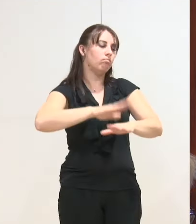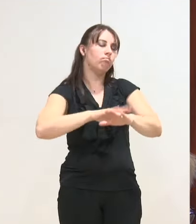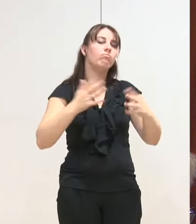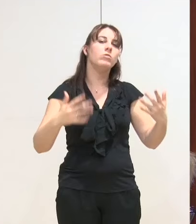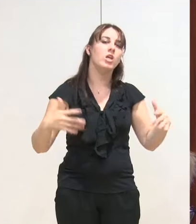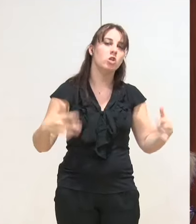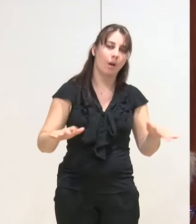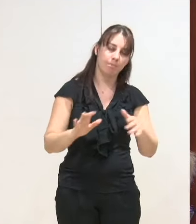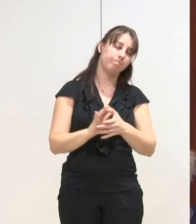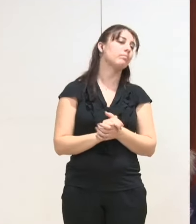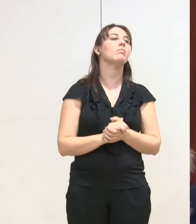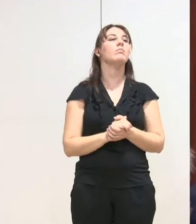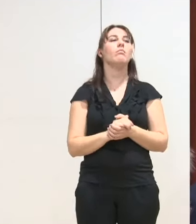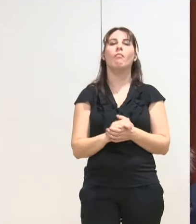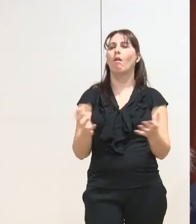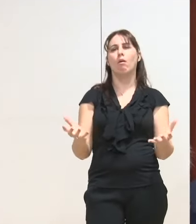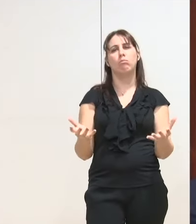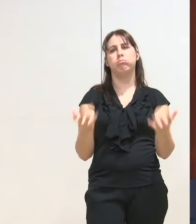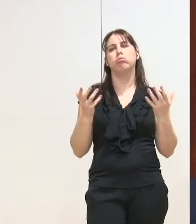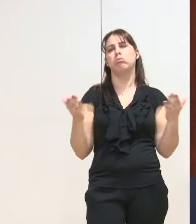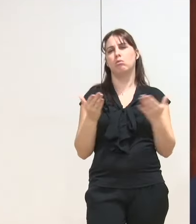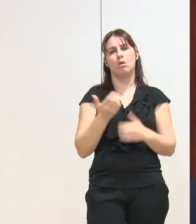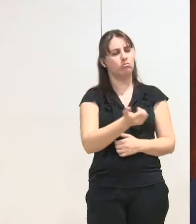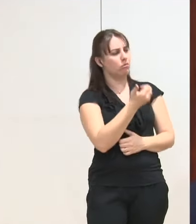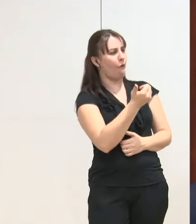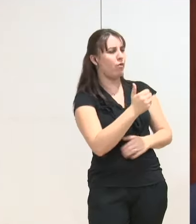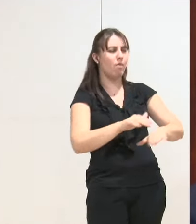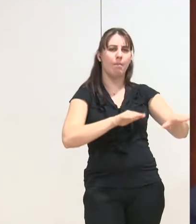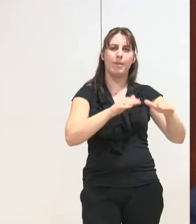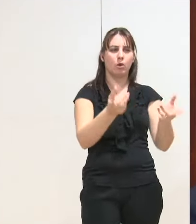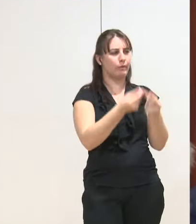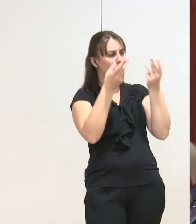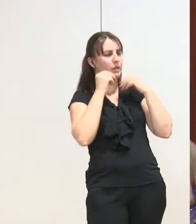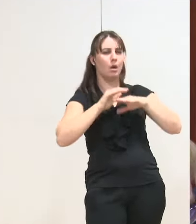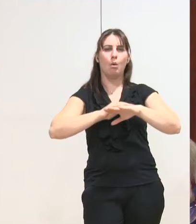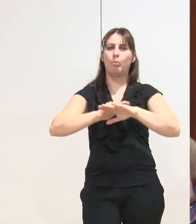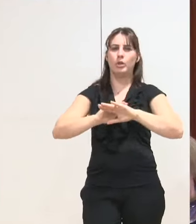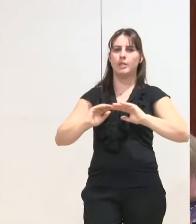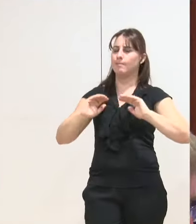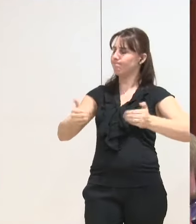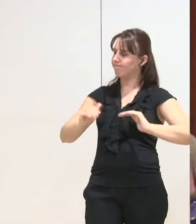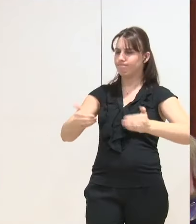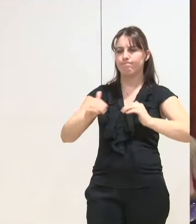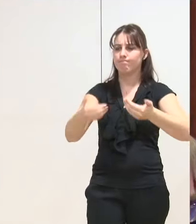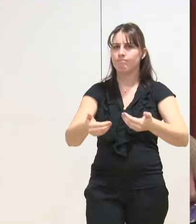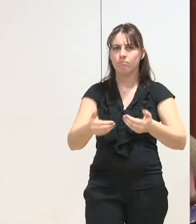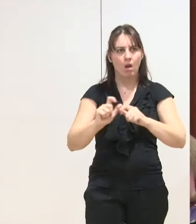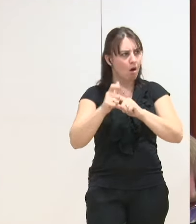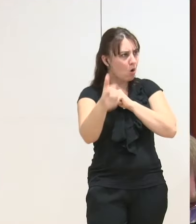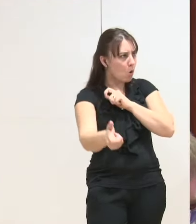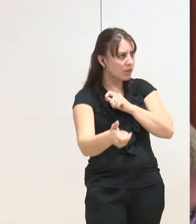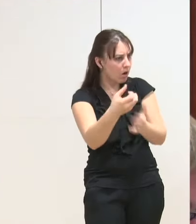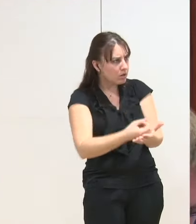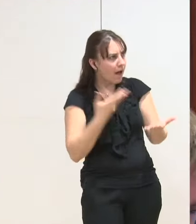marquant aussi c'est la façon dont vous évoquez l'arrêt de certaines politiques sans vraiment évoquer leurs